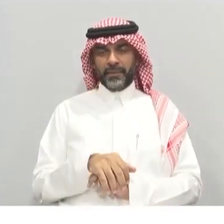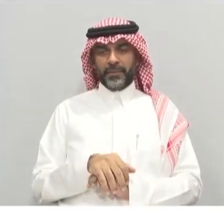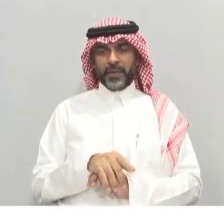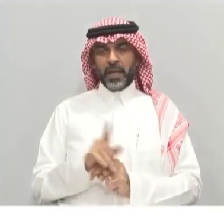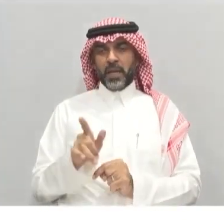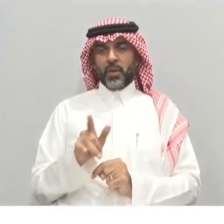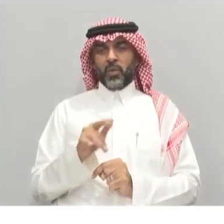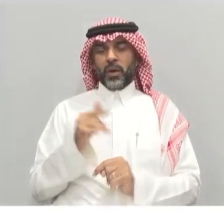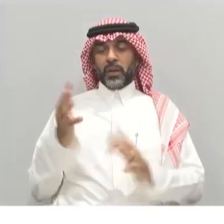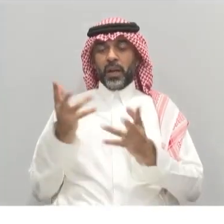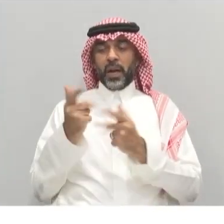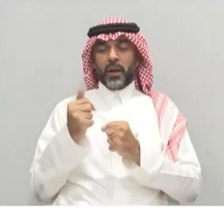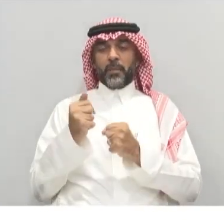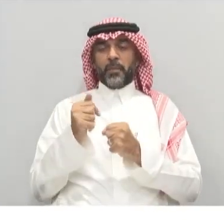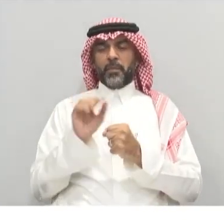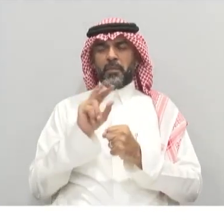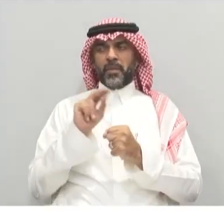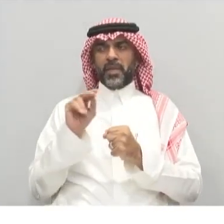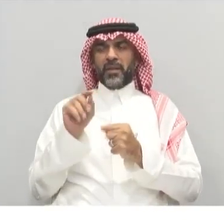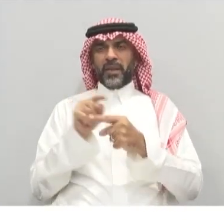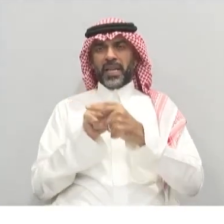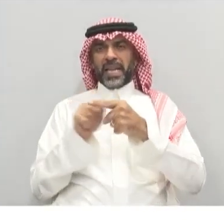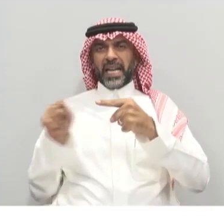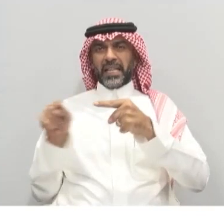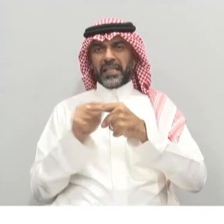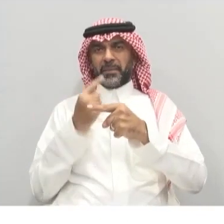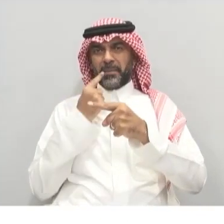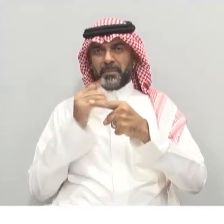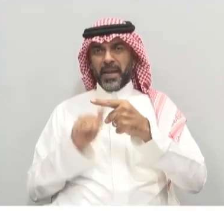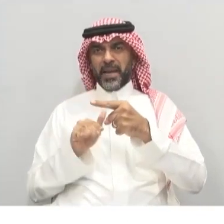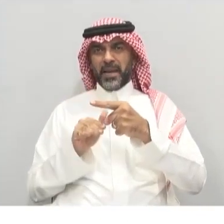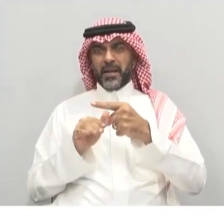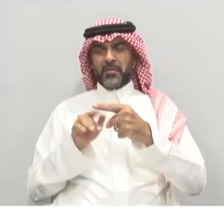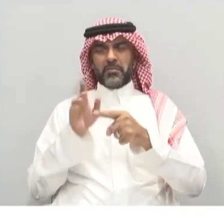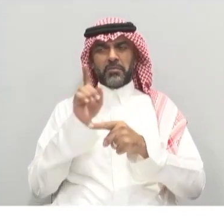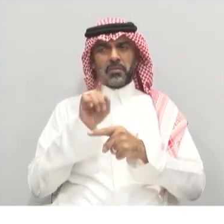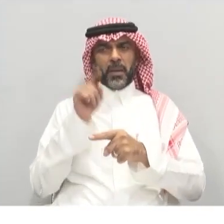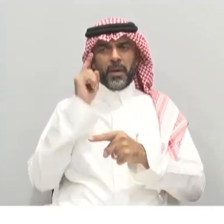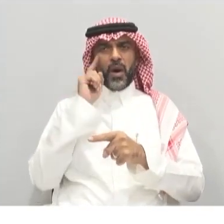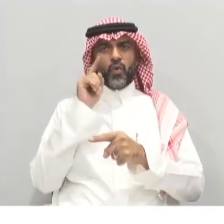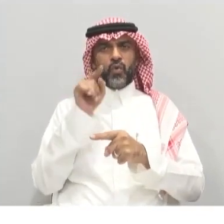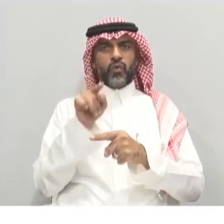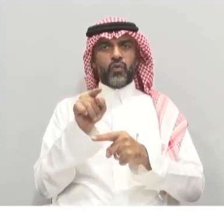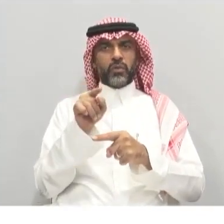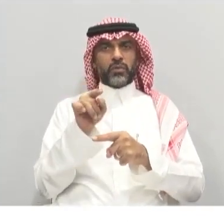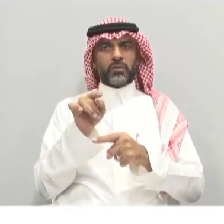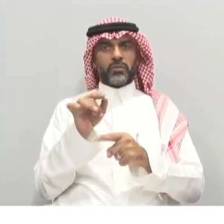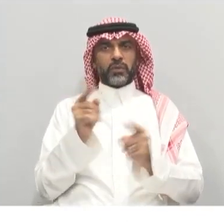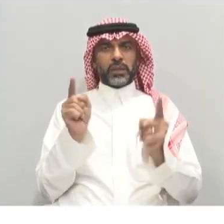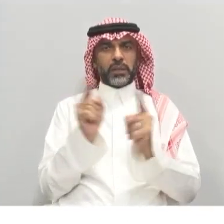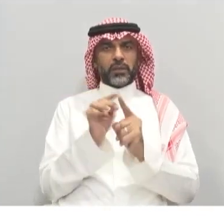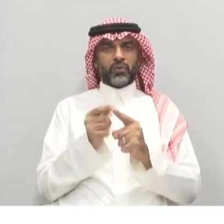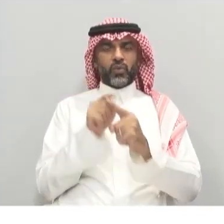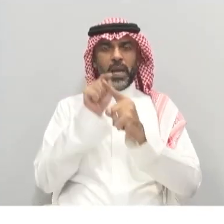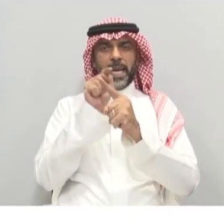للتعبير عن رقم في صوره كسر من مئه غالبا ما يشار اليها بالرمز واضح امامنا رمز النسبه